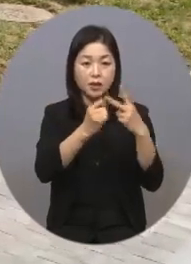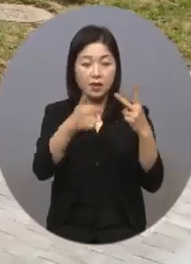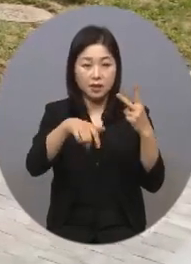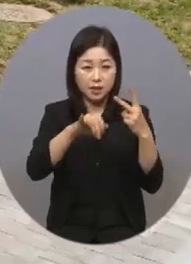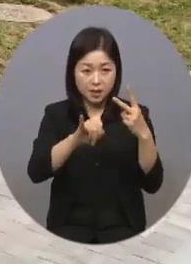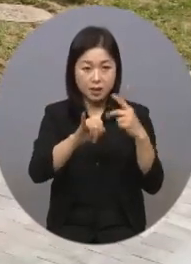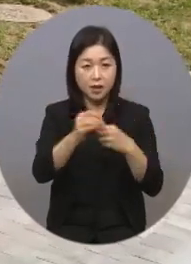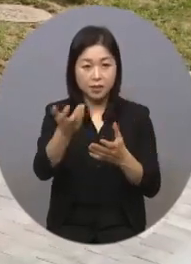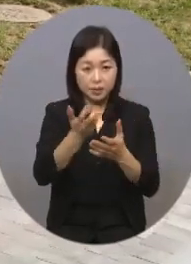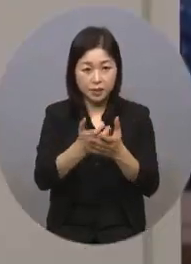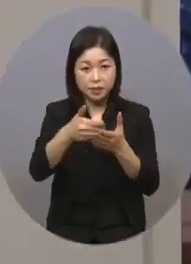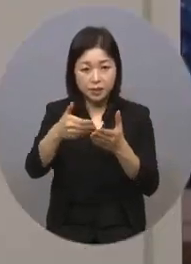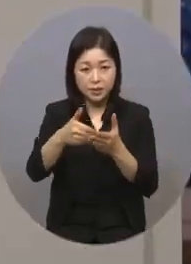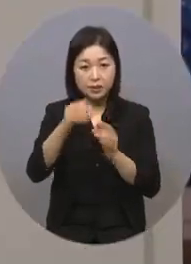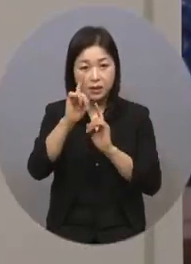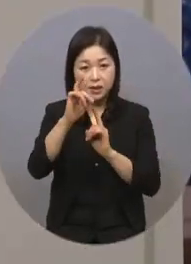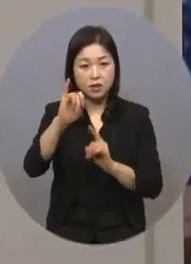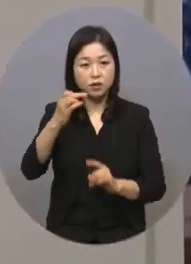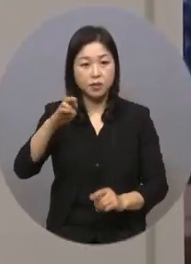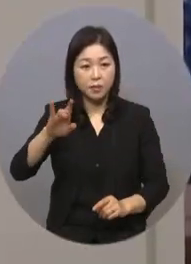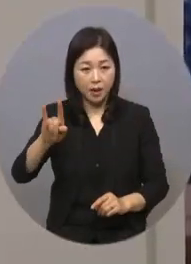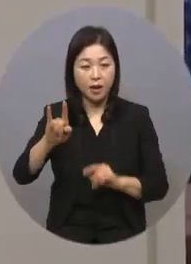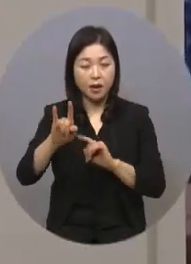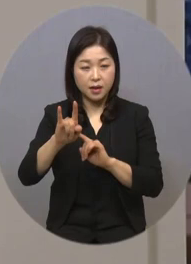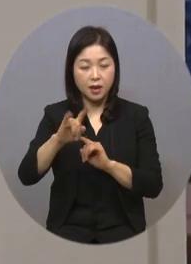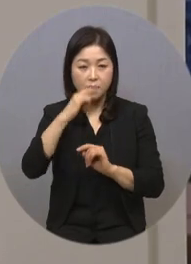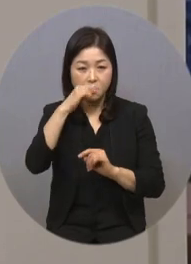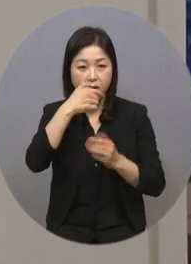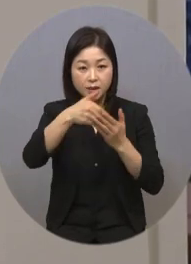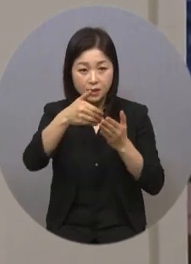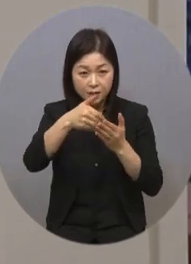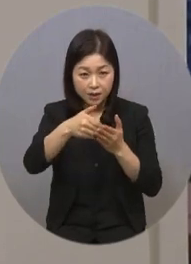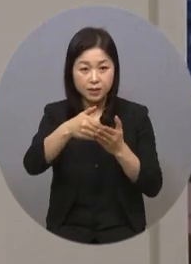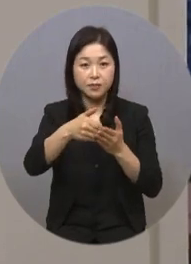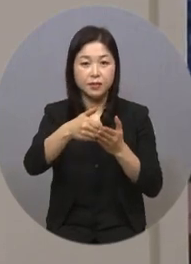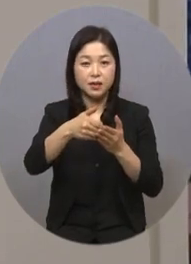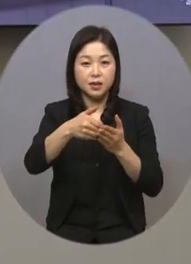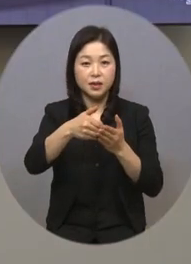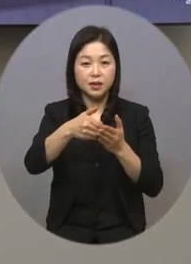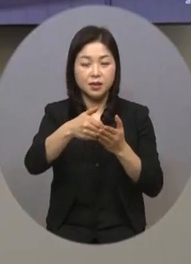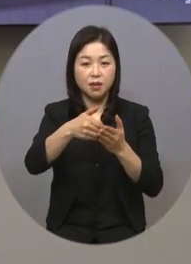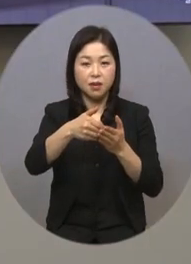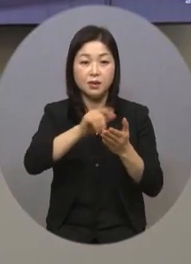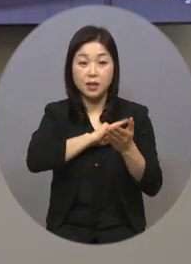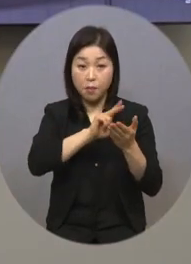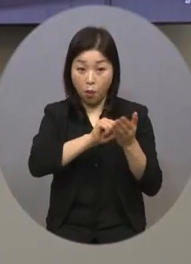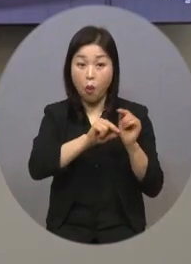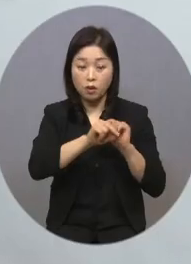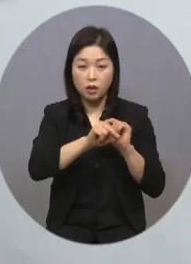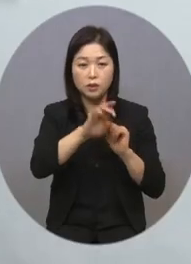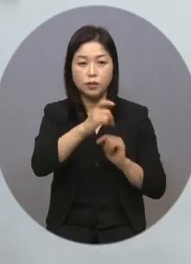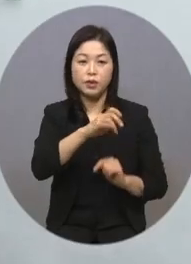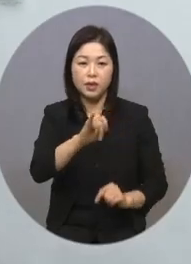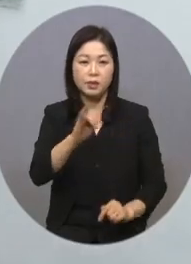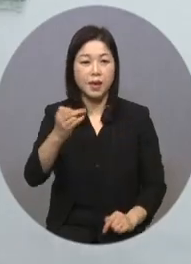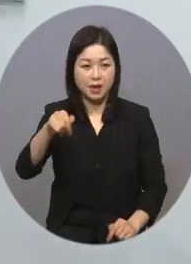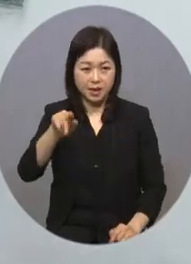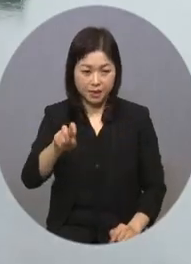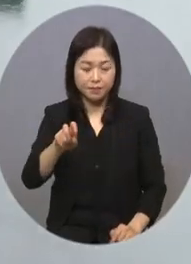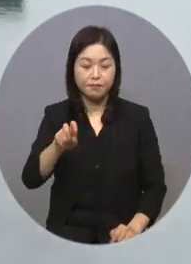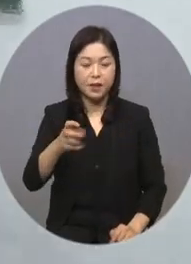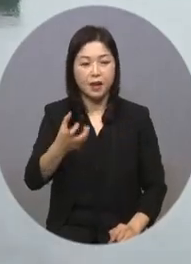이율배 서양 화가의 장도 사색, 그 풀이와 매김을 주제로 한 개인전이 열리고 있습니다.